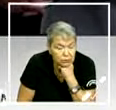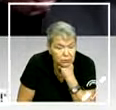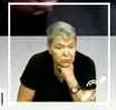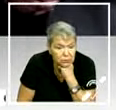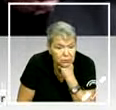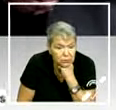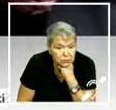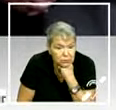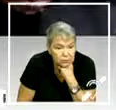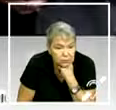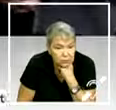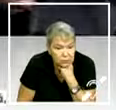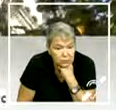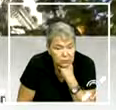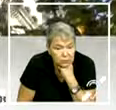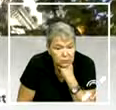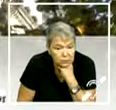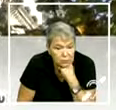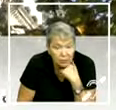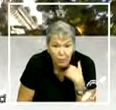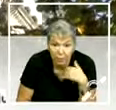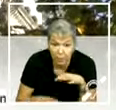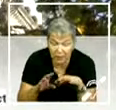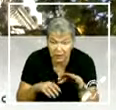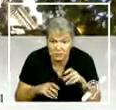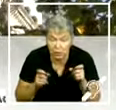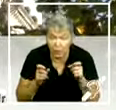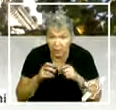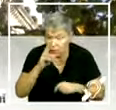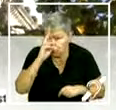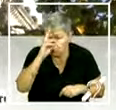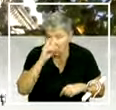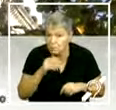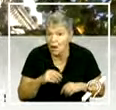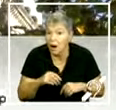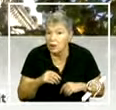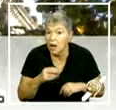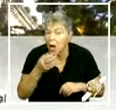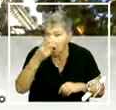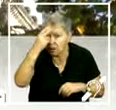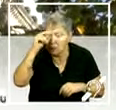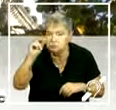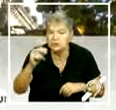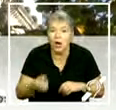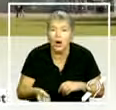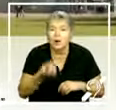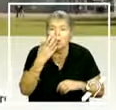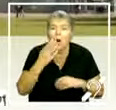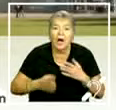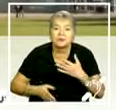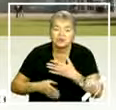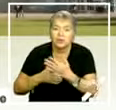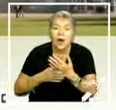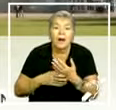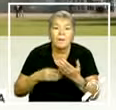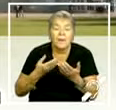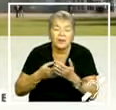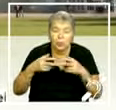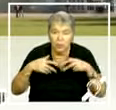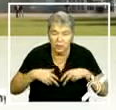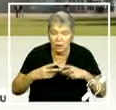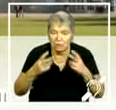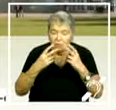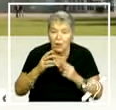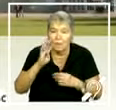members of the United Nations. Ministrul apărării german, Boris Pistorius, a anunțat un nou pachet militar pentru Ucraina în valoare